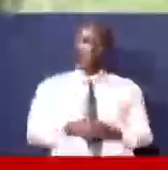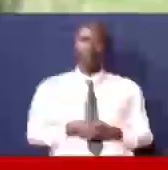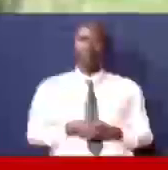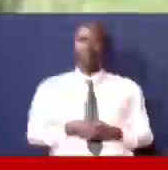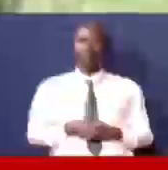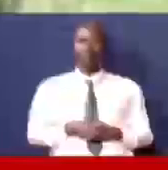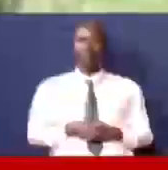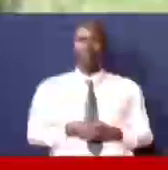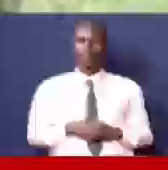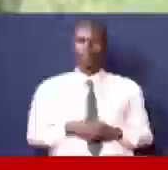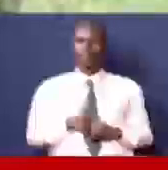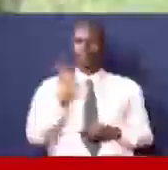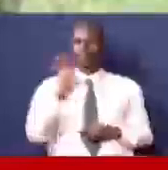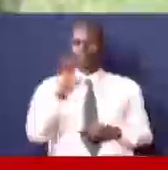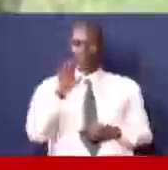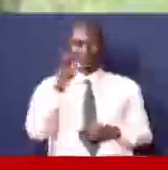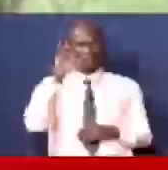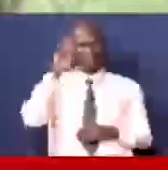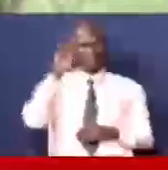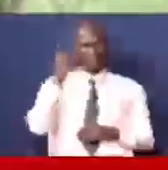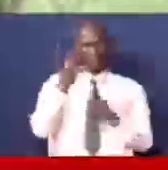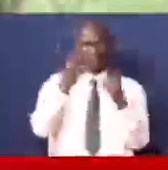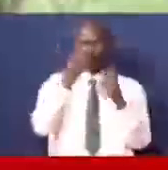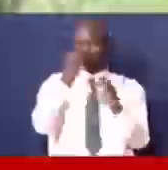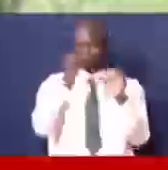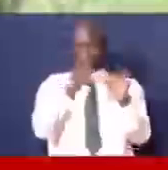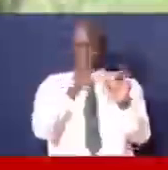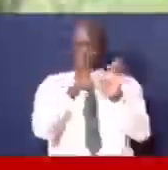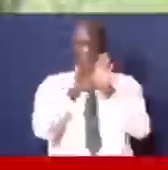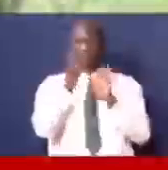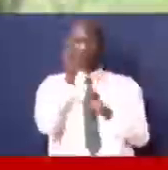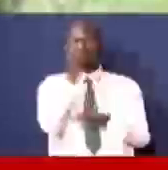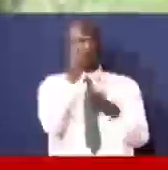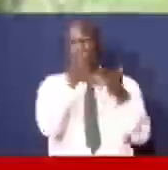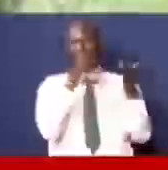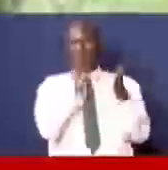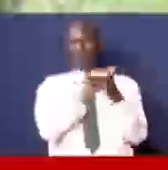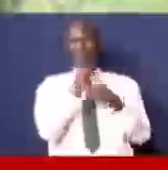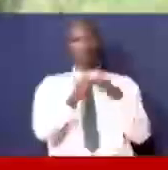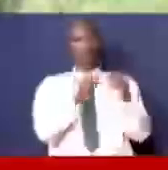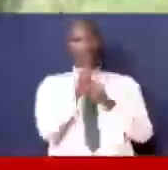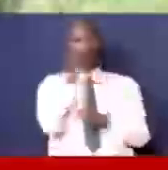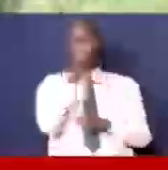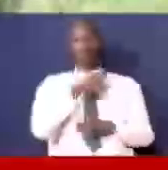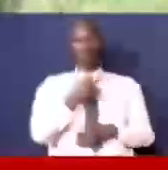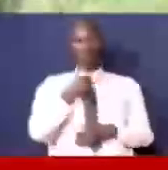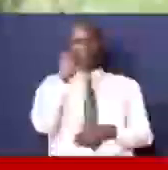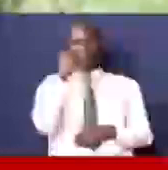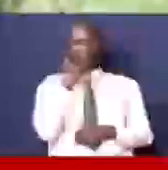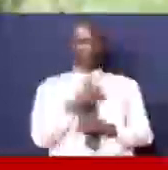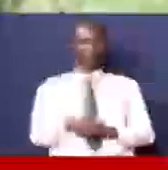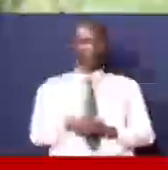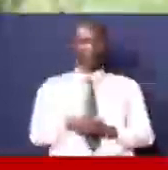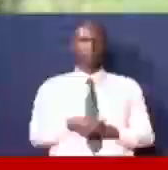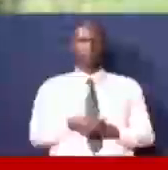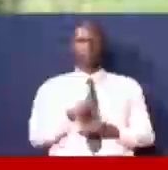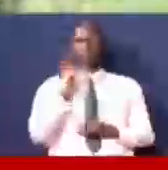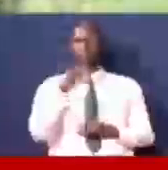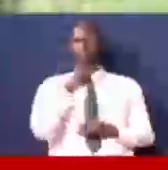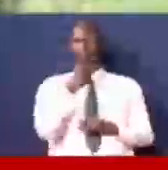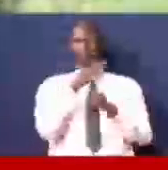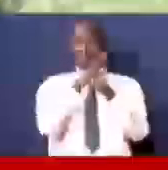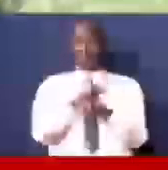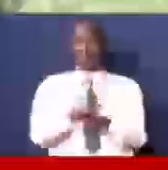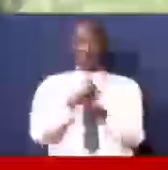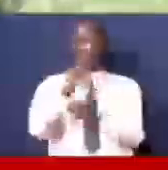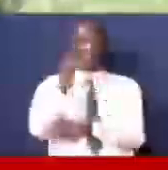yundo. Yuhu alio kuna viso kembwa Ruto nwe waimu nini wa Kibaki. Miake Yesu Kibaki ya yewe nai. Yes. Uhu kwa andamaini